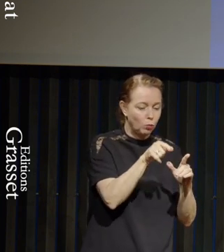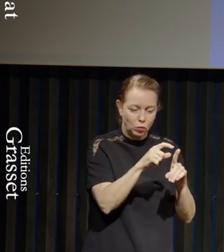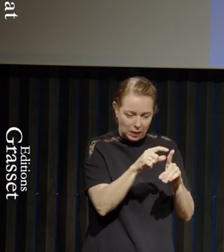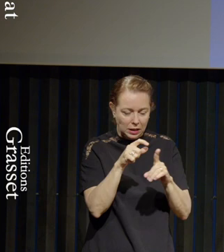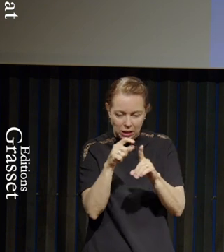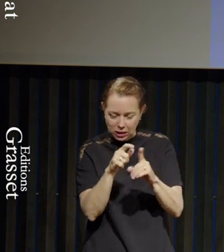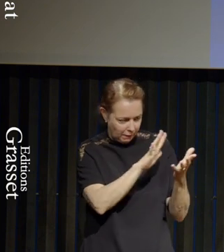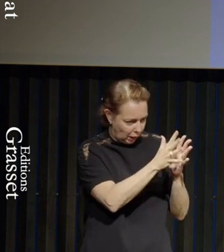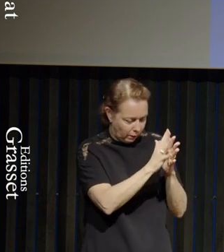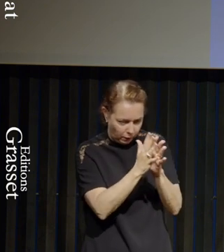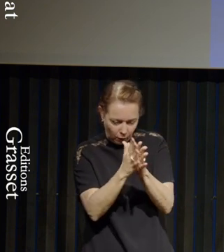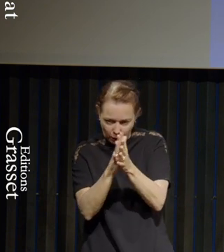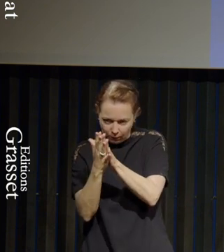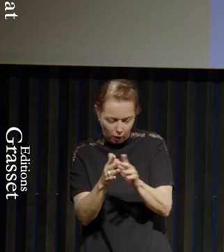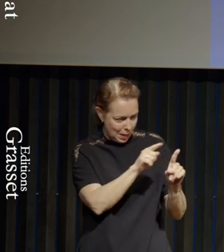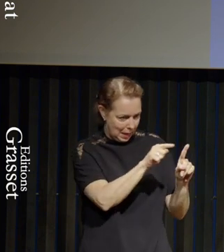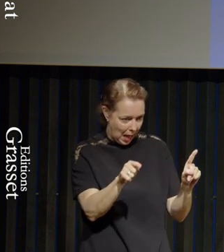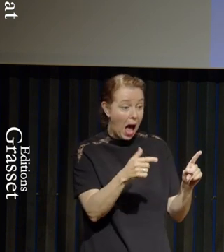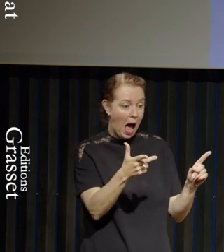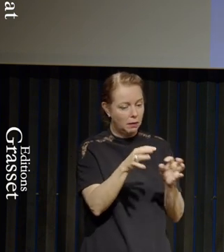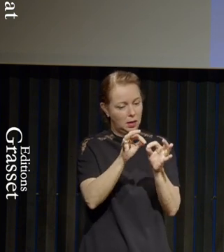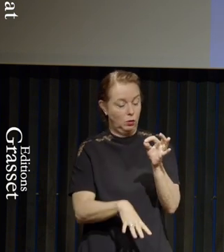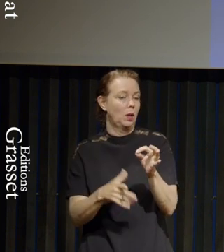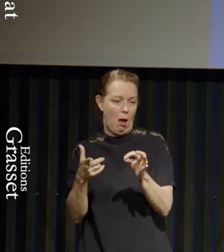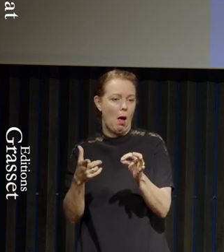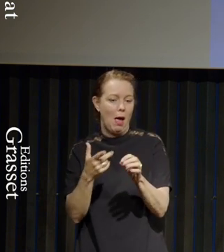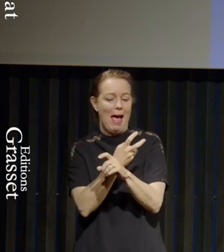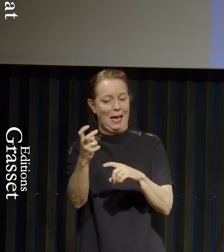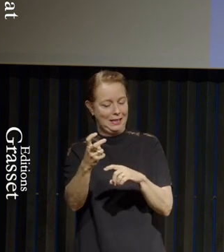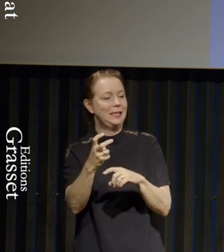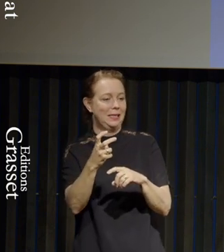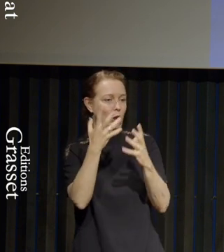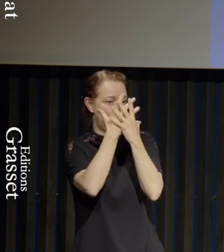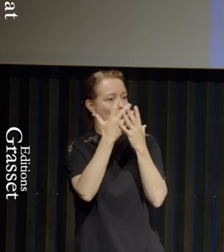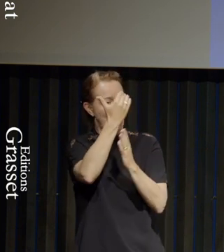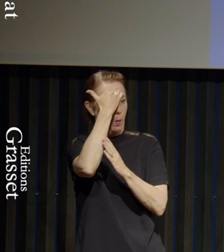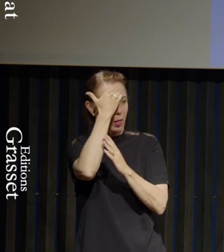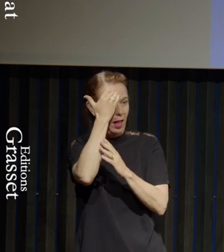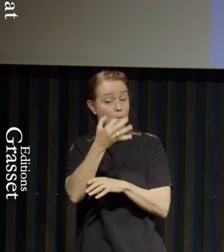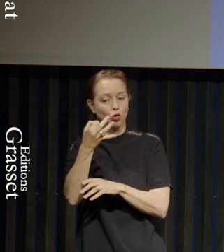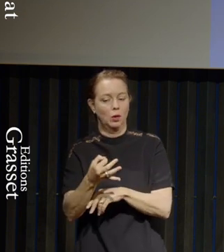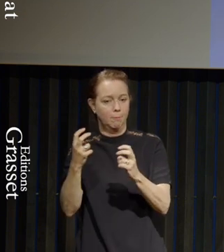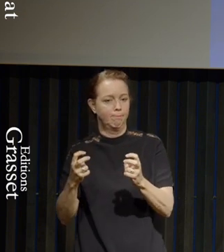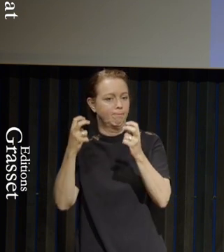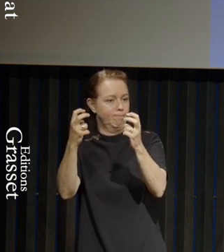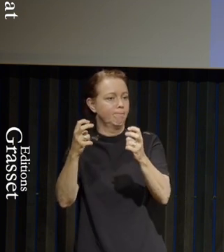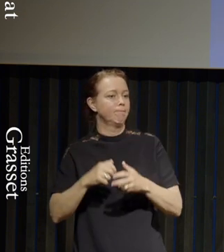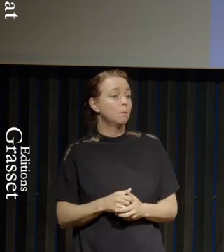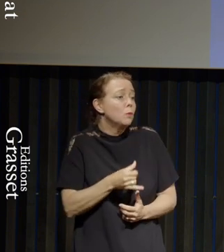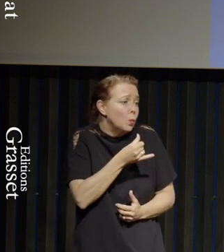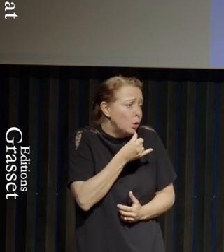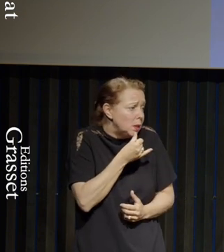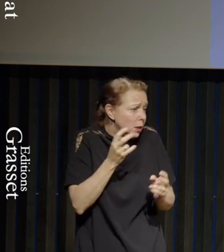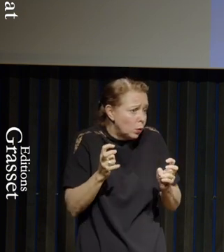variant-là, bah, vous avez une augmentation du risque de tel trouble mental de tant de pourcents. Très faible augmentation,